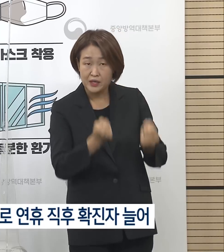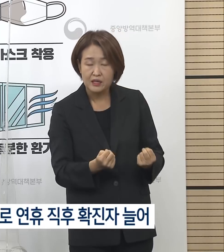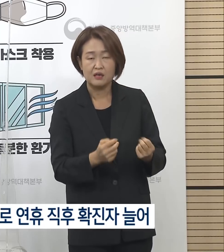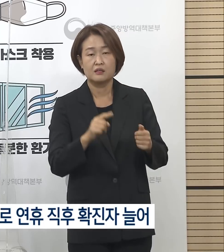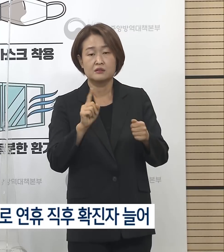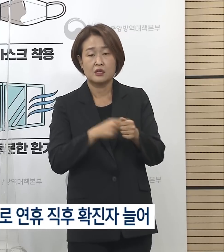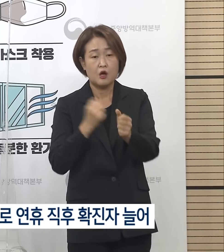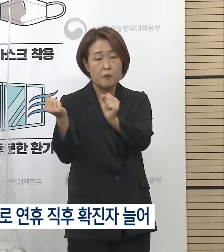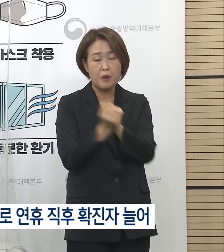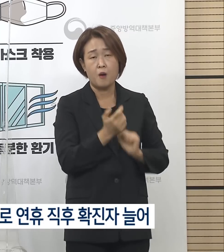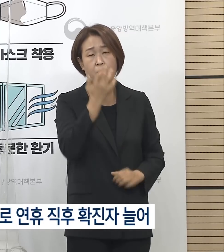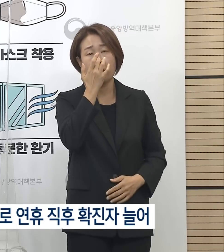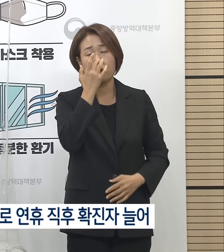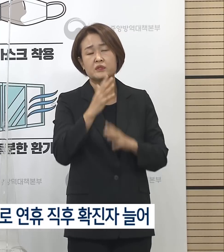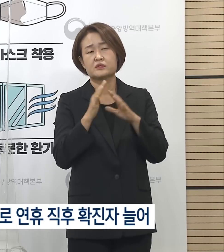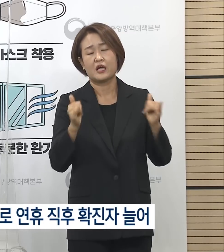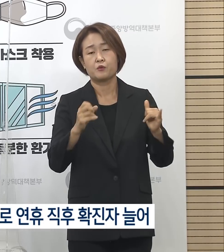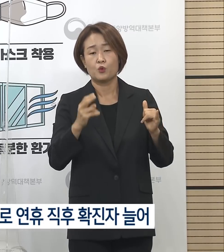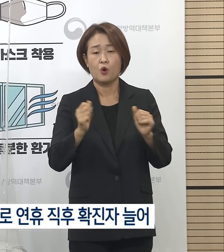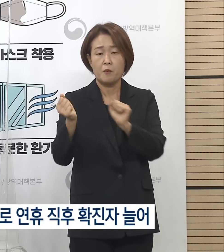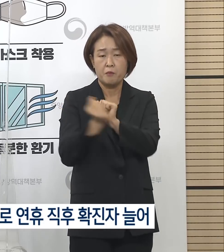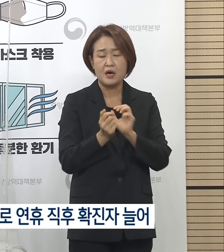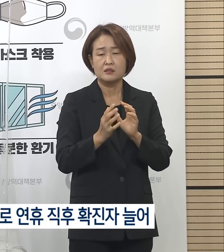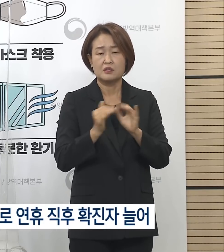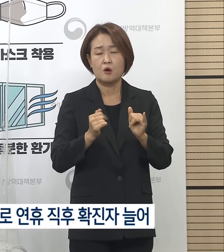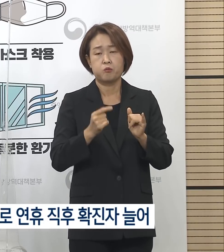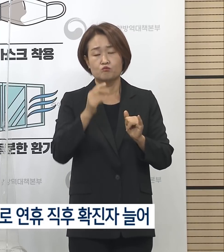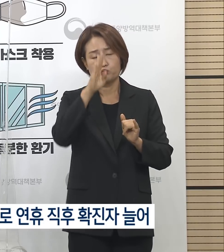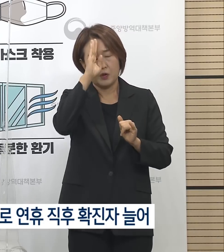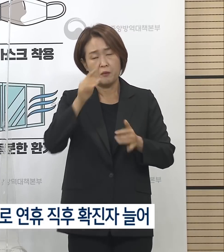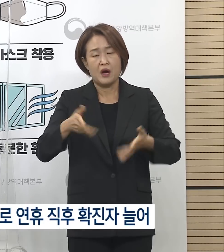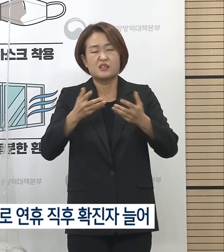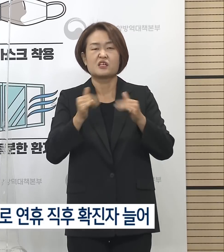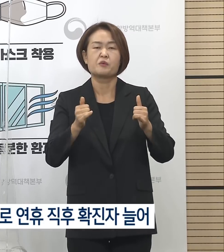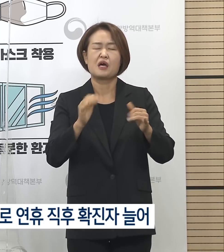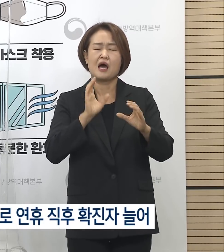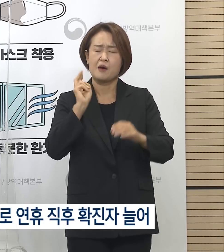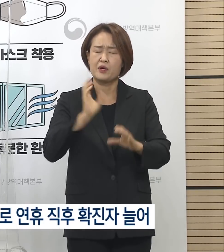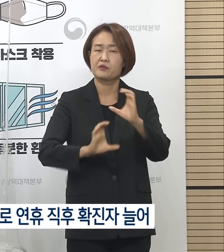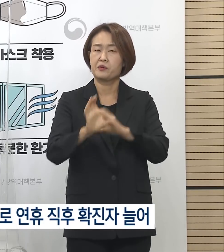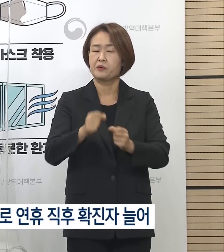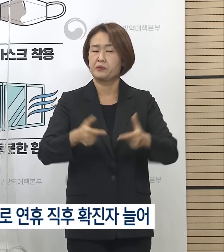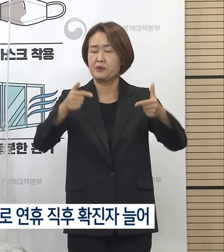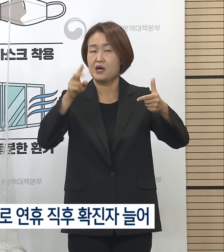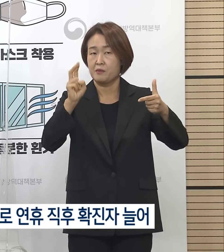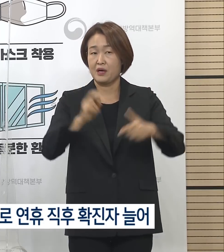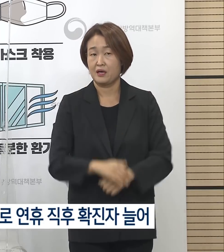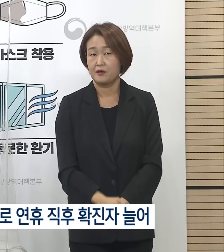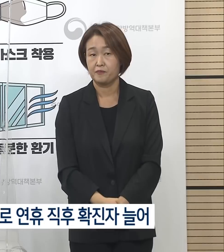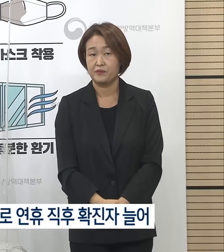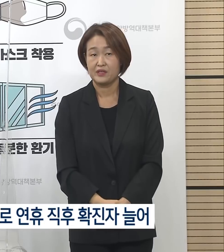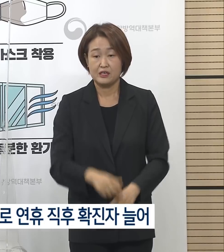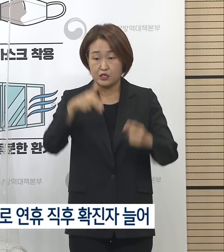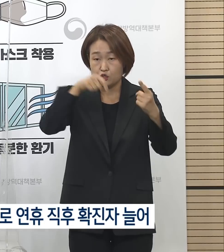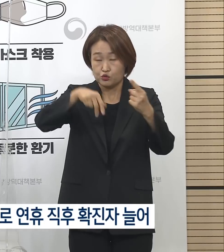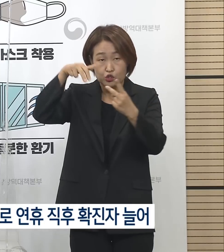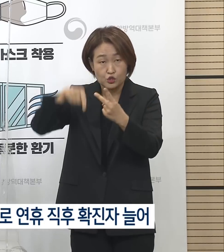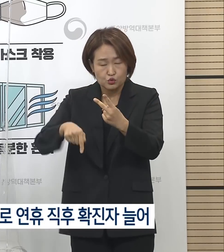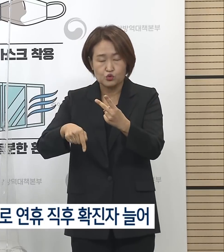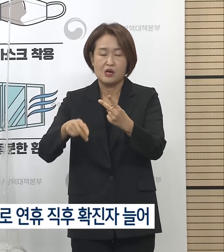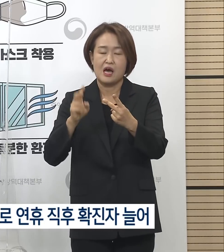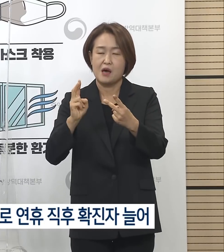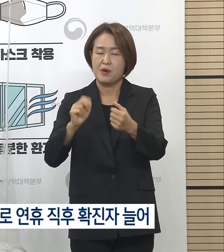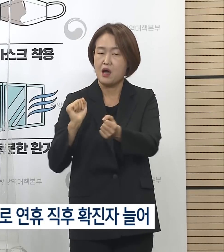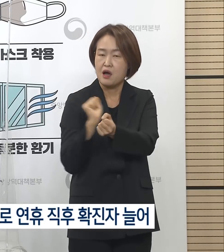잠재적인 무증상 또 경증 감염원이 더욱 늘어났을 가능성이 큽니다. 그 여파로 향후 1, 2주간은 확진자가